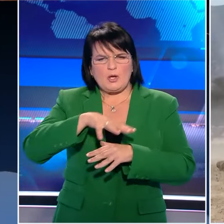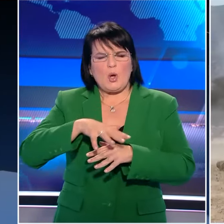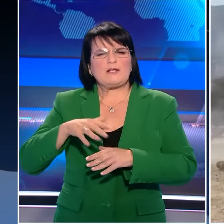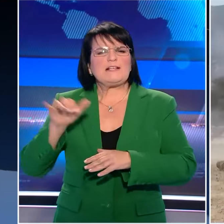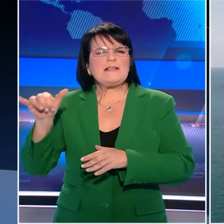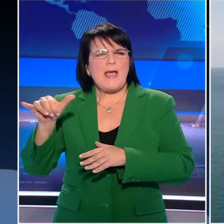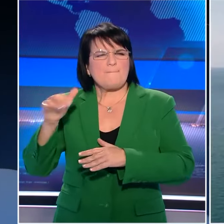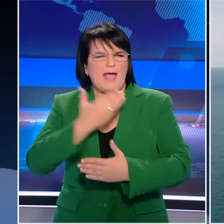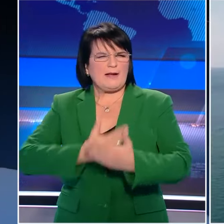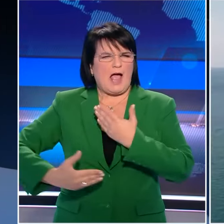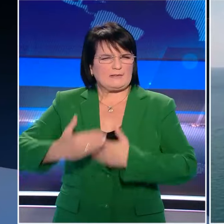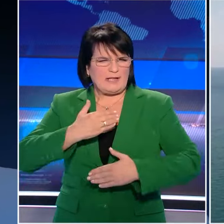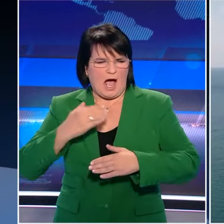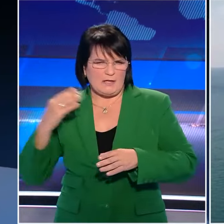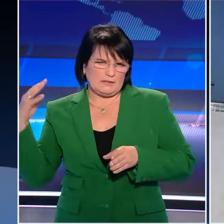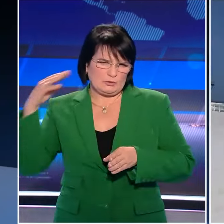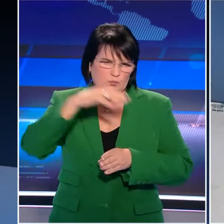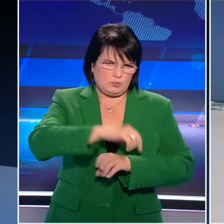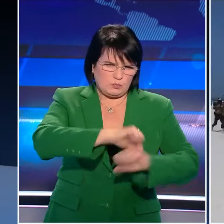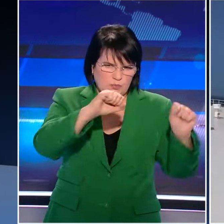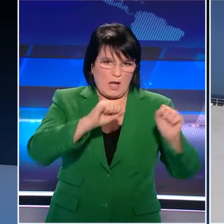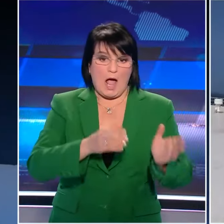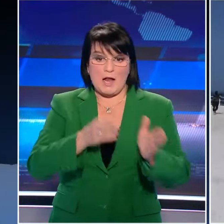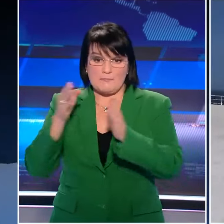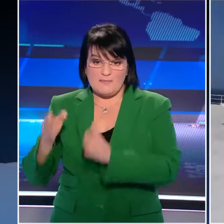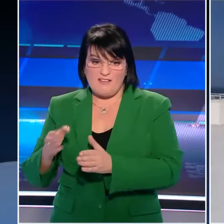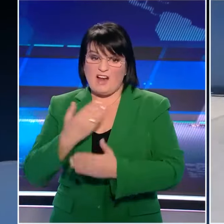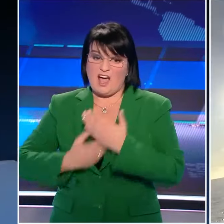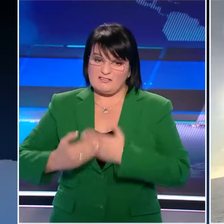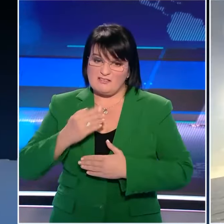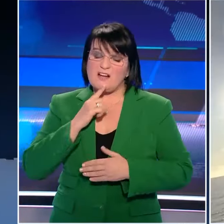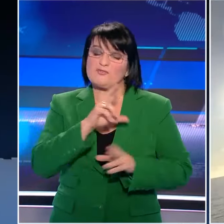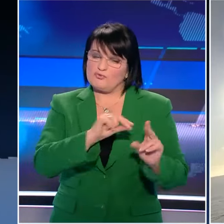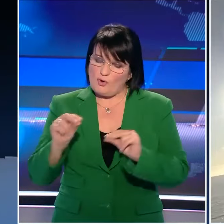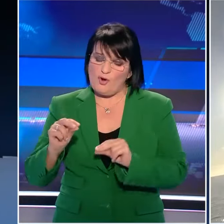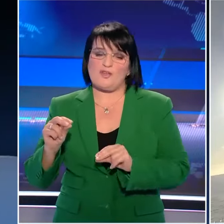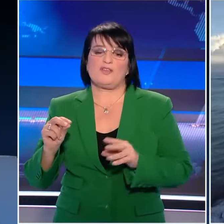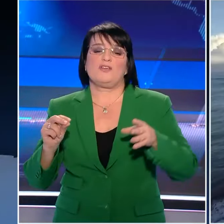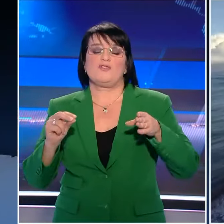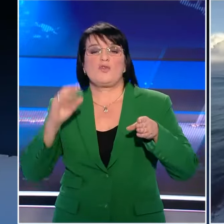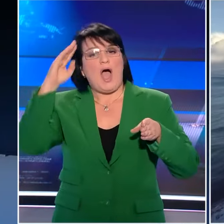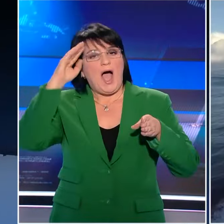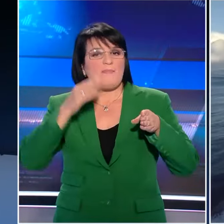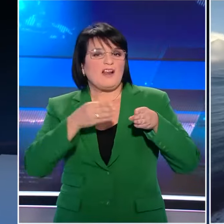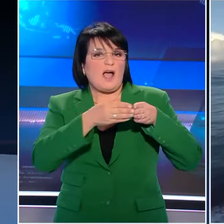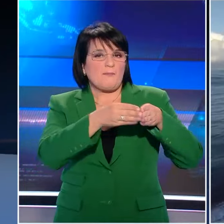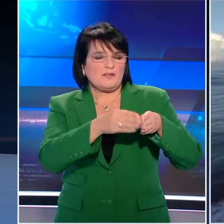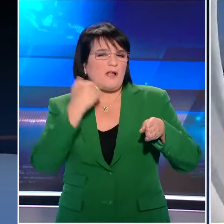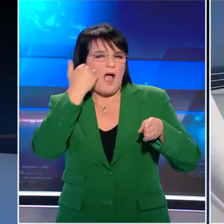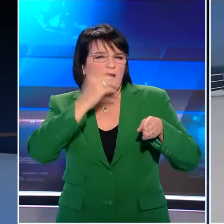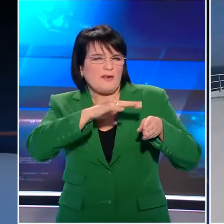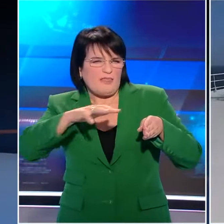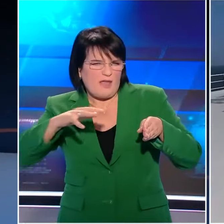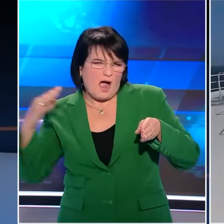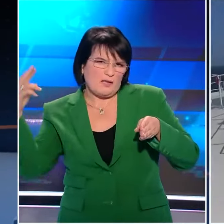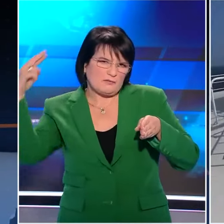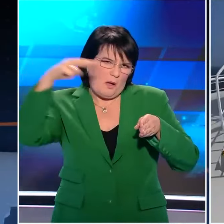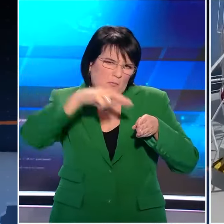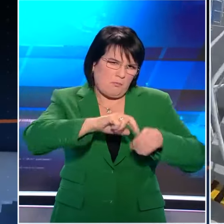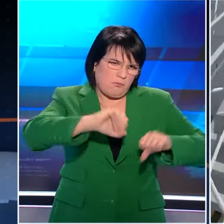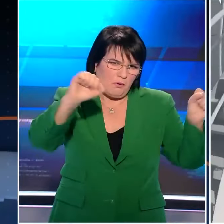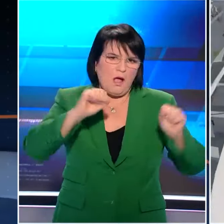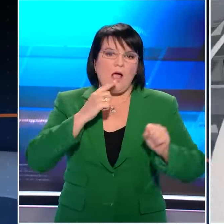της Ιεμένης. Οι Σιήτες αντάρτες συνεχίζουν να παίζουν με τη φωτιά, χτυπώντας με αντιπλοϊκούς πυράβλους αμερικανικά πλοία στην Ερυθρέα Θάλασσα, την ώρα που ο Λευκός Οίκος